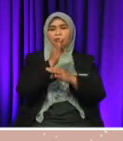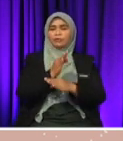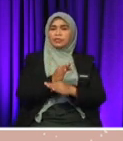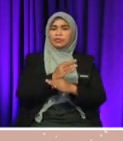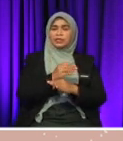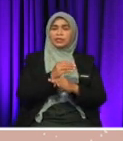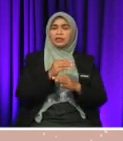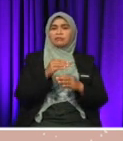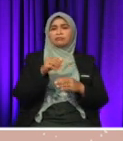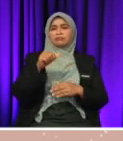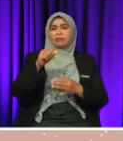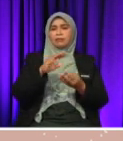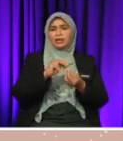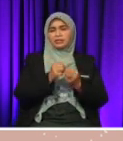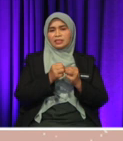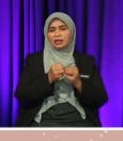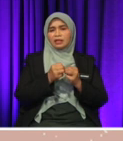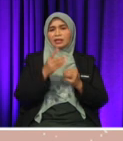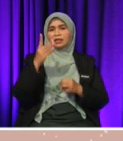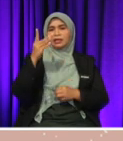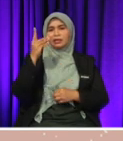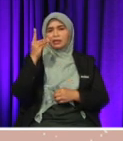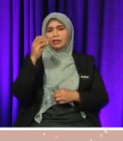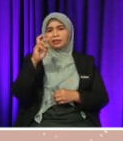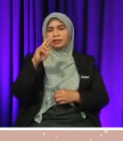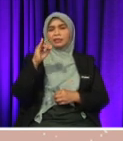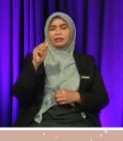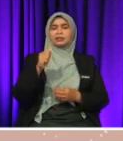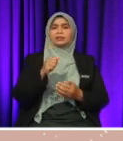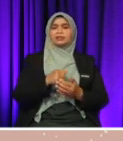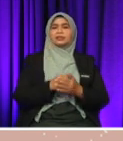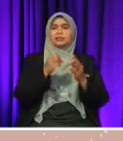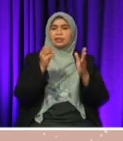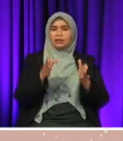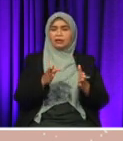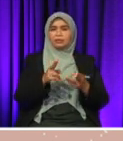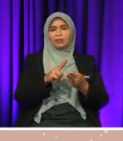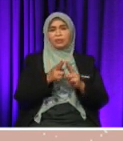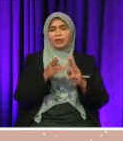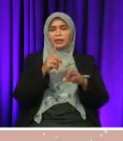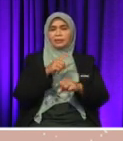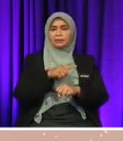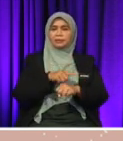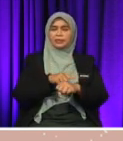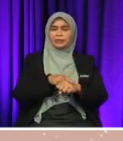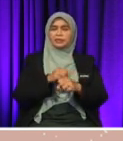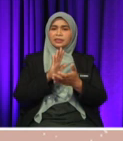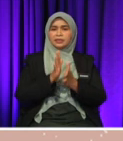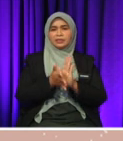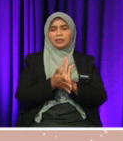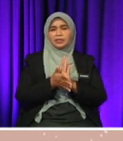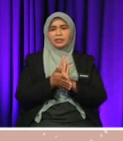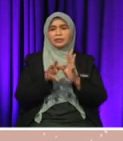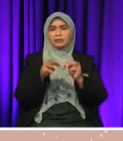dari penglihatan seseorang yang turut melibatkan perubahan masa jadi murid-murid